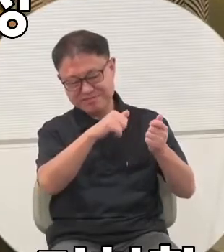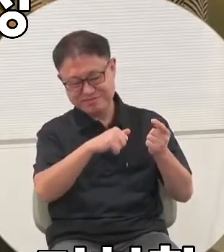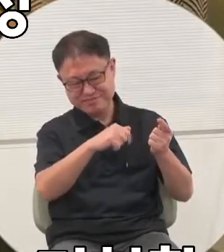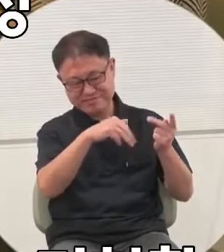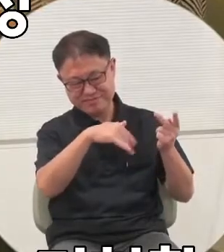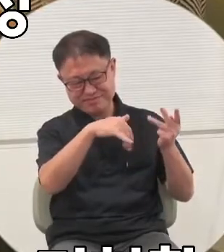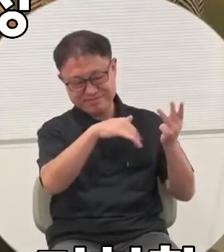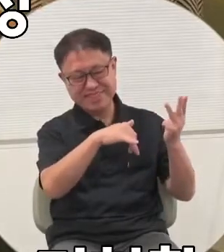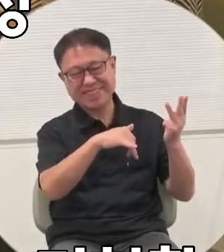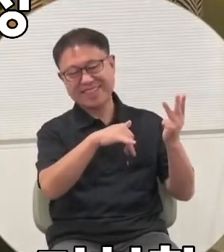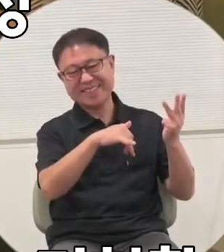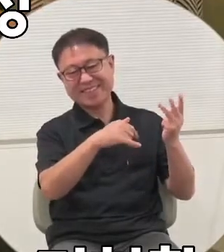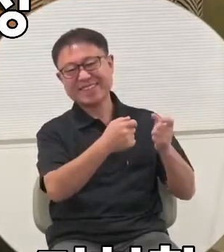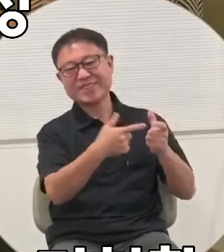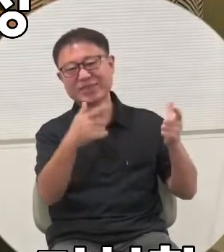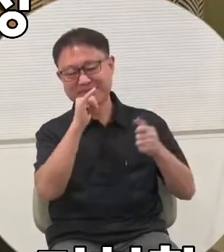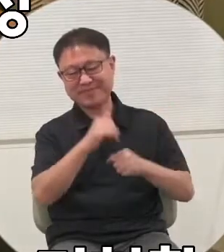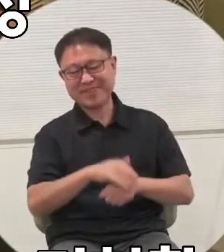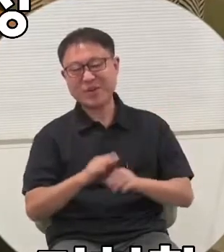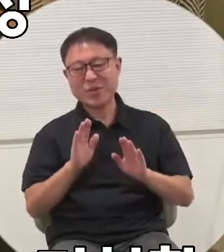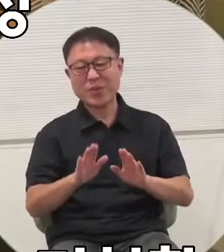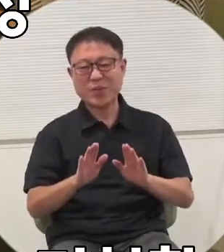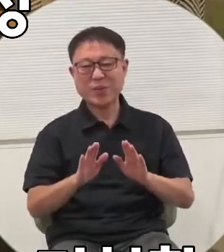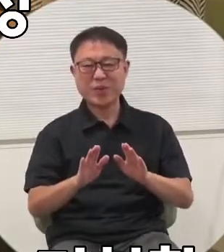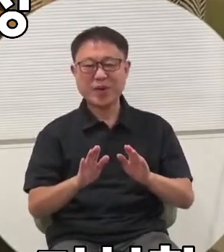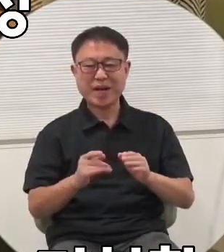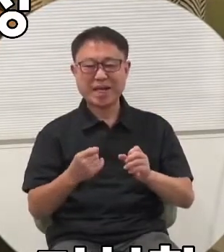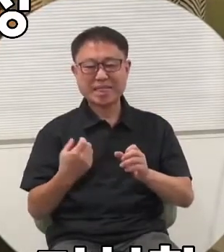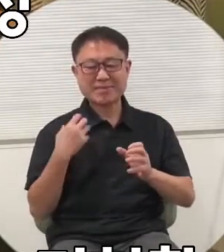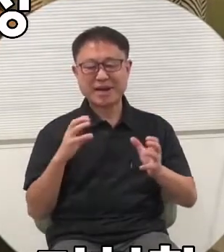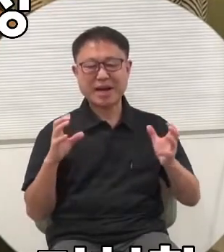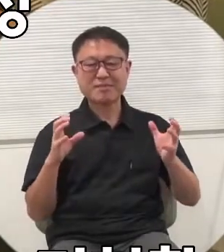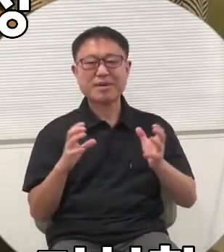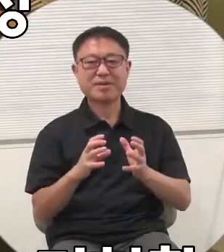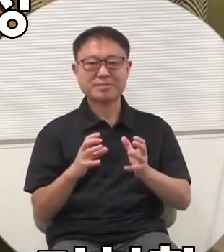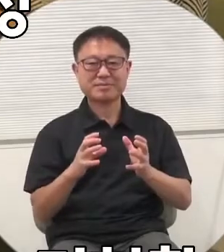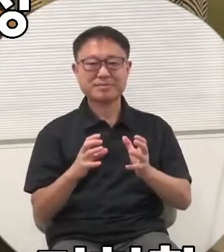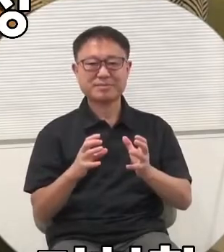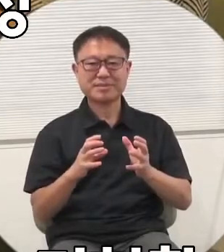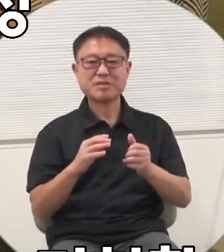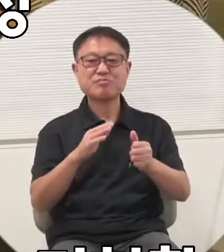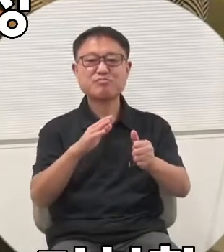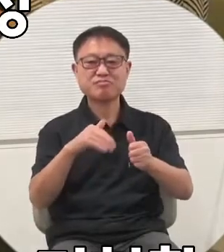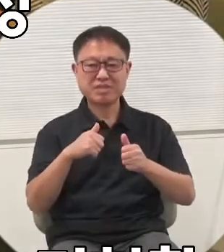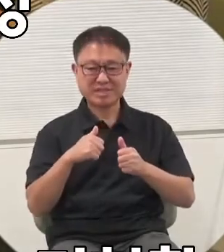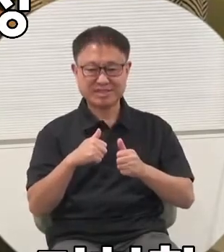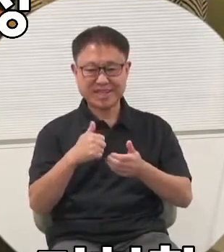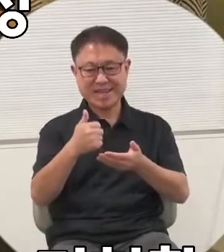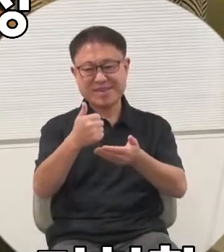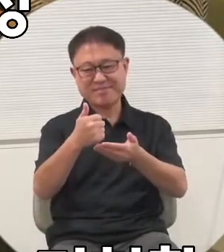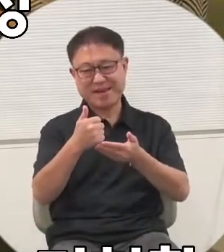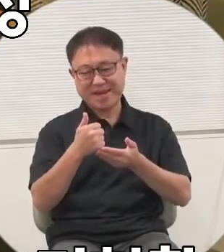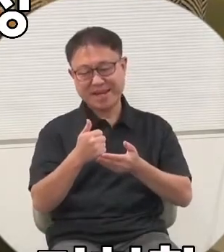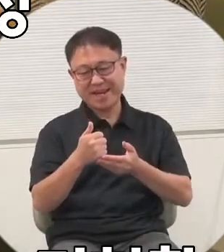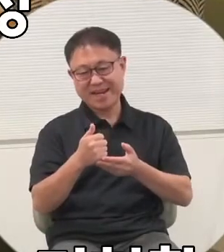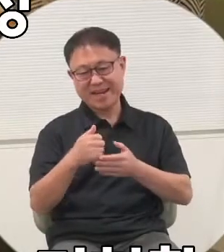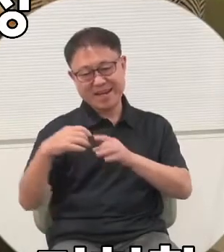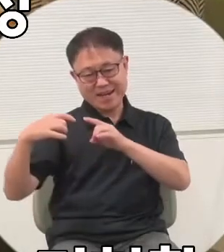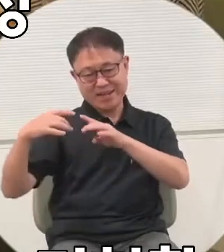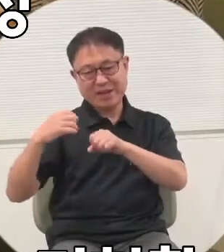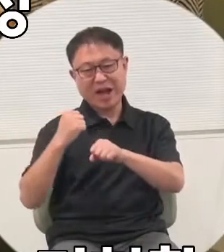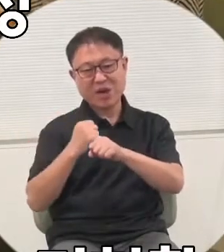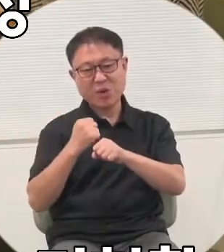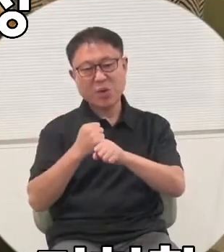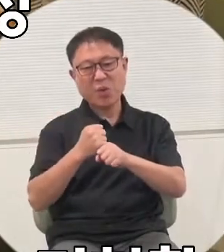있습니다. 그래서 여러분이 많이 올해 같이 협업을 하고 또 이렇게 또 불러주셔서 생중계도 저희가 할 수 있게 되고